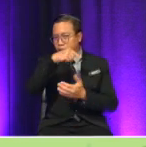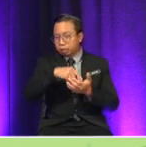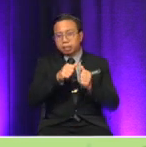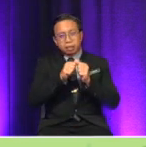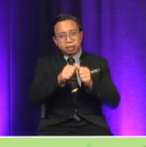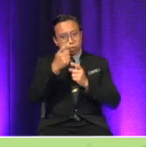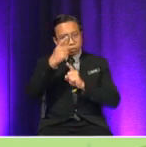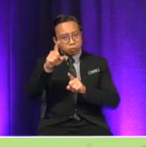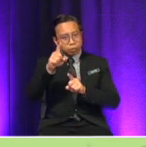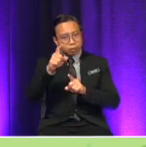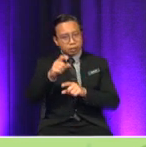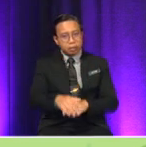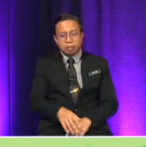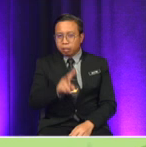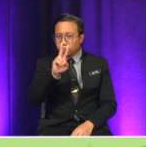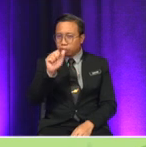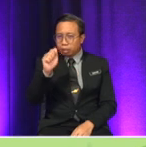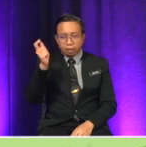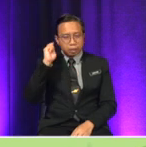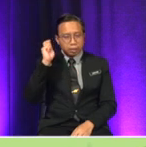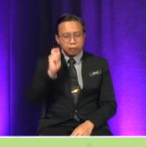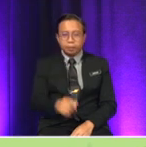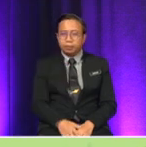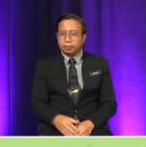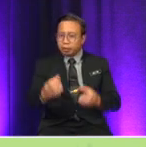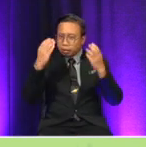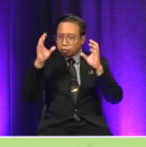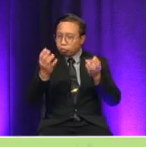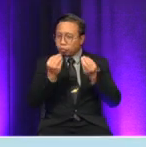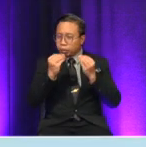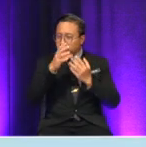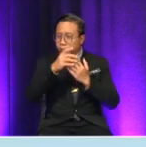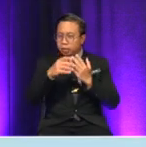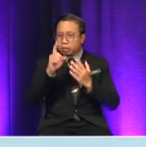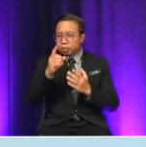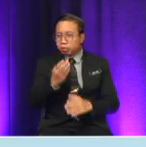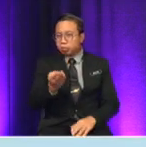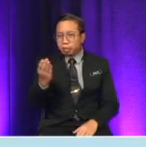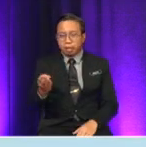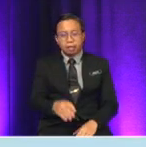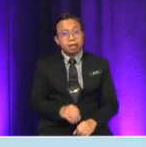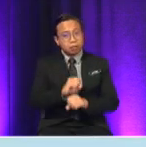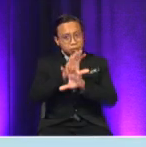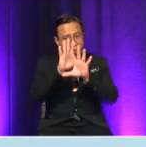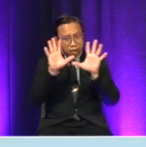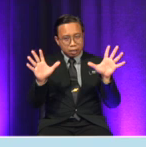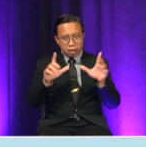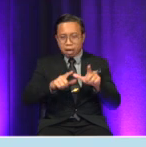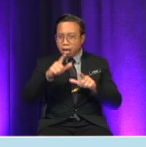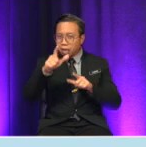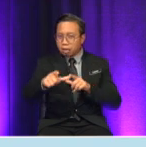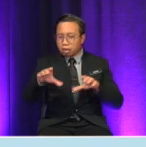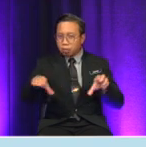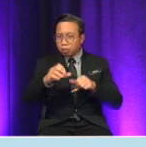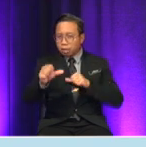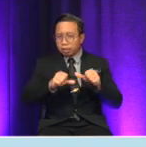berdasarkan jawapan Lisa di 2A tadi, okey, cikgu minta Lisa pilih satu bahan dan terangkan langkah-langkah menjalankan